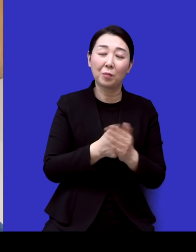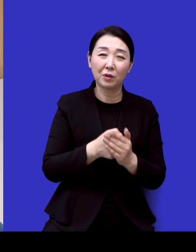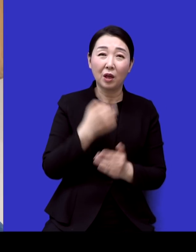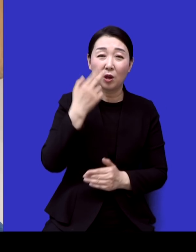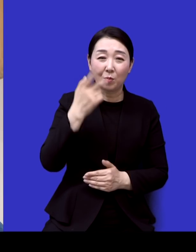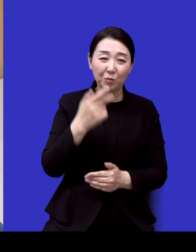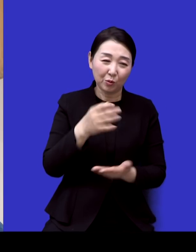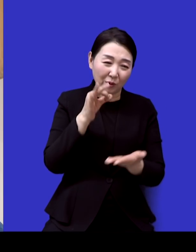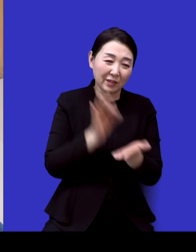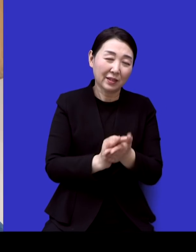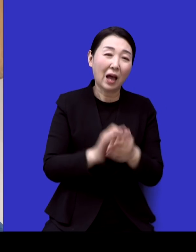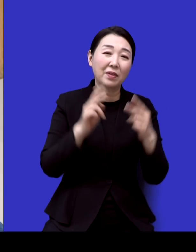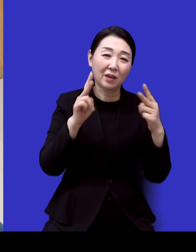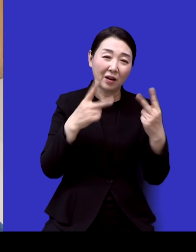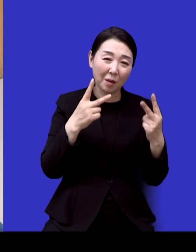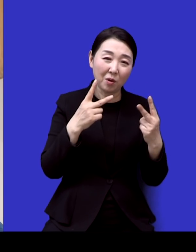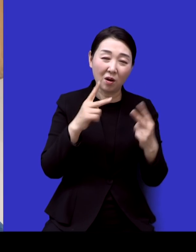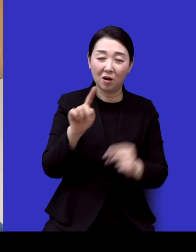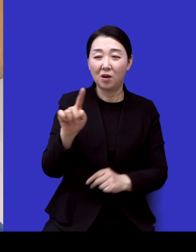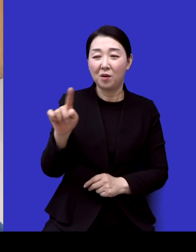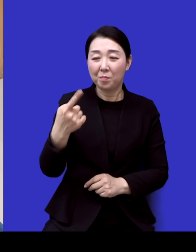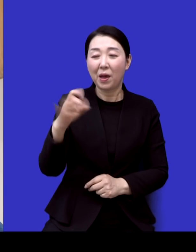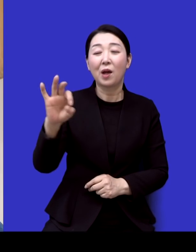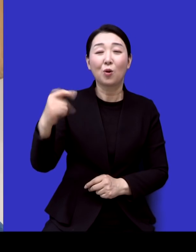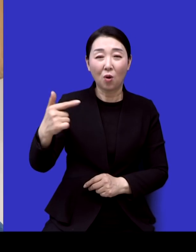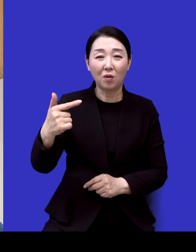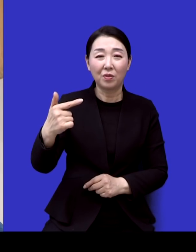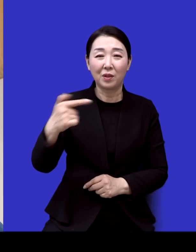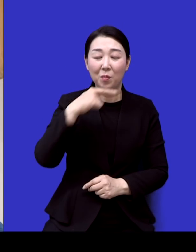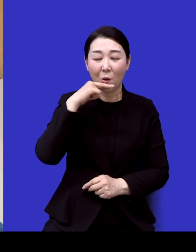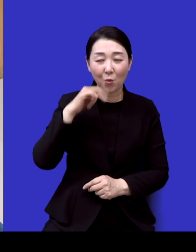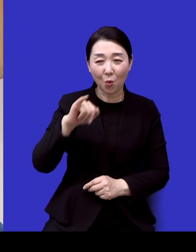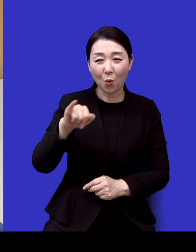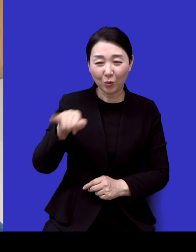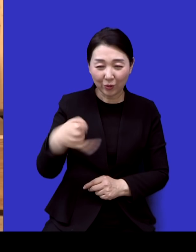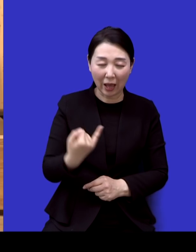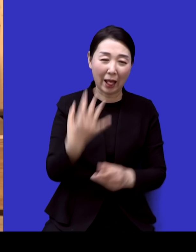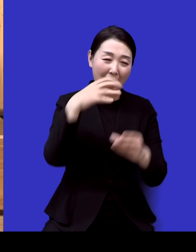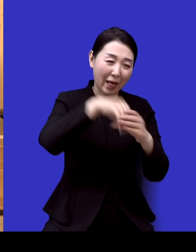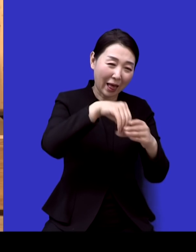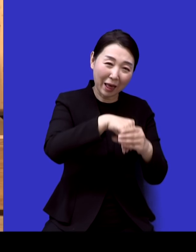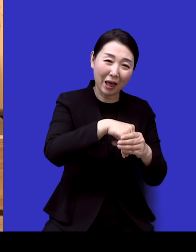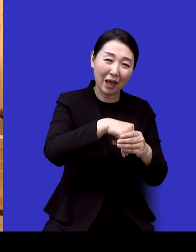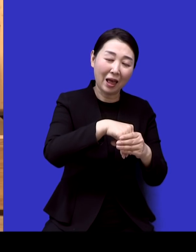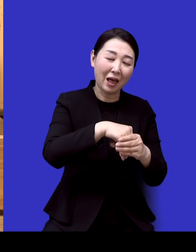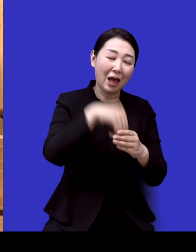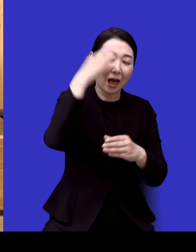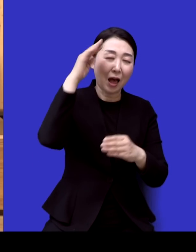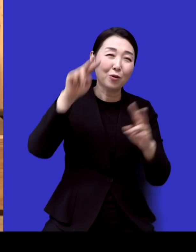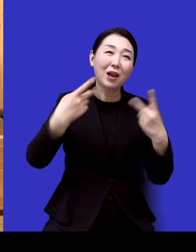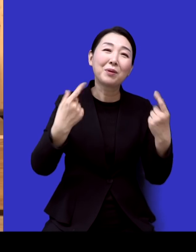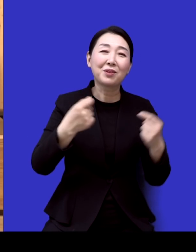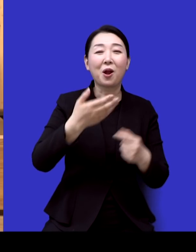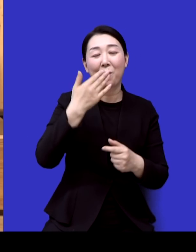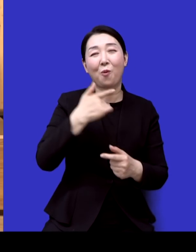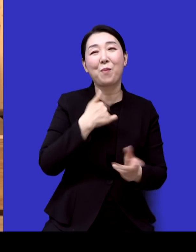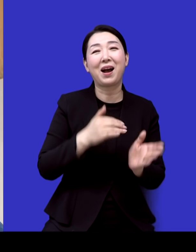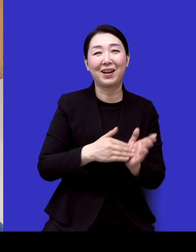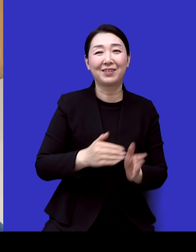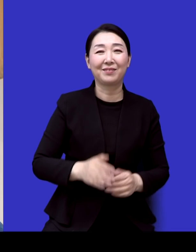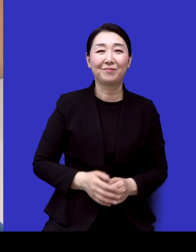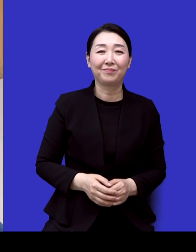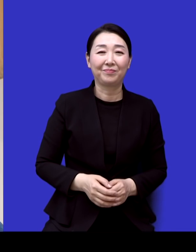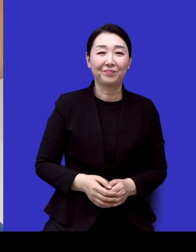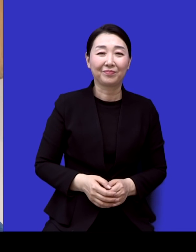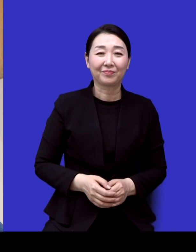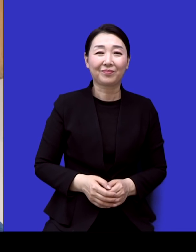라면 100원짜리 사서 뭐 고춧가루 쳐서 한국 라면이다 생각하면서 먹고 이제 그랬죠.